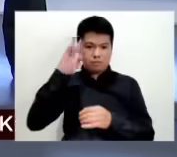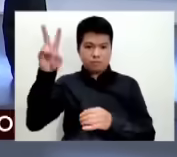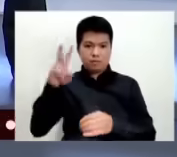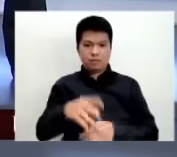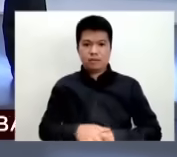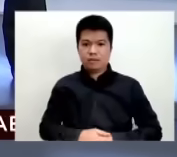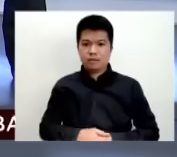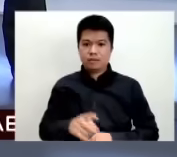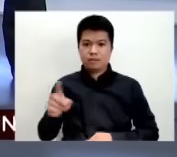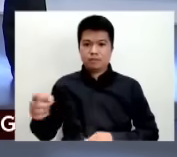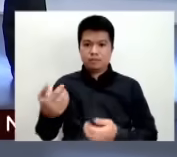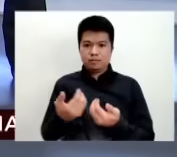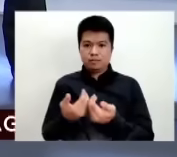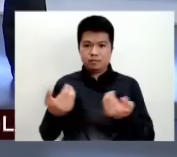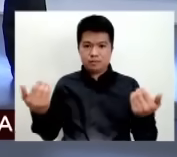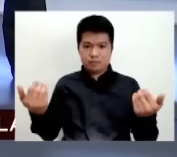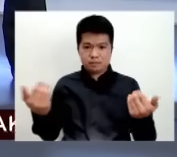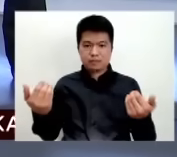pbbmelason